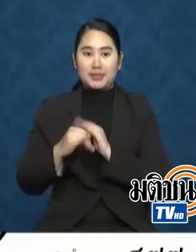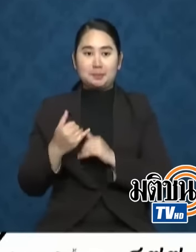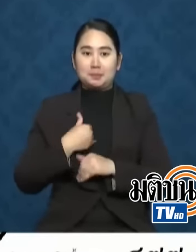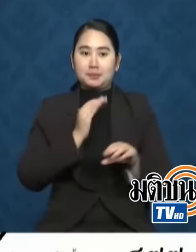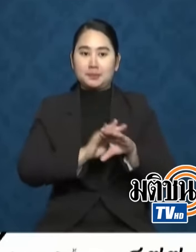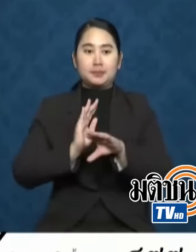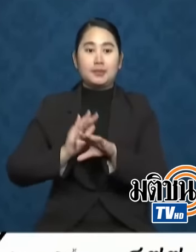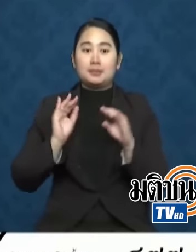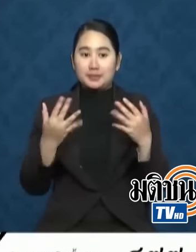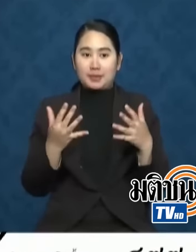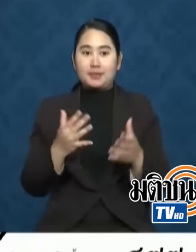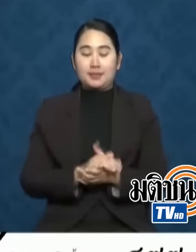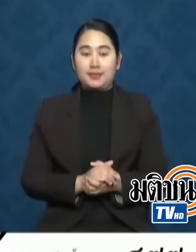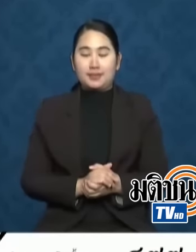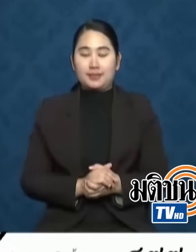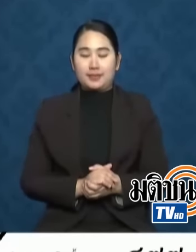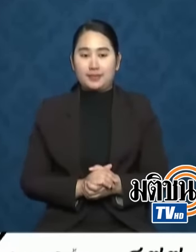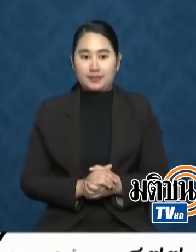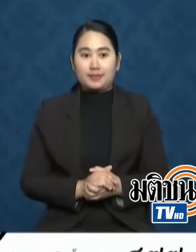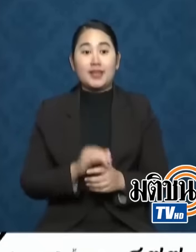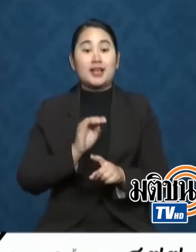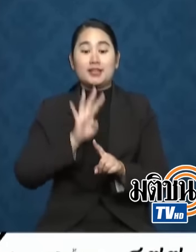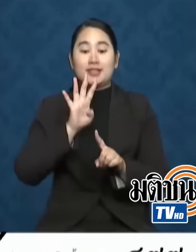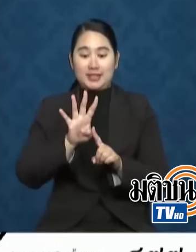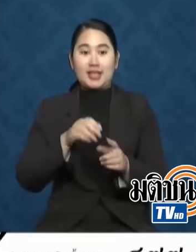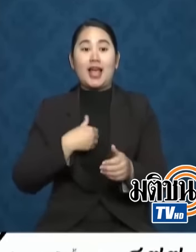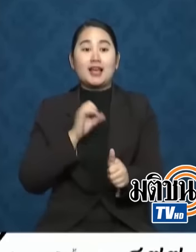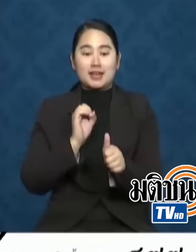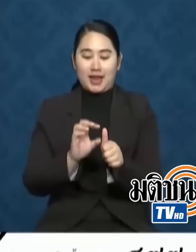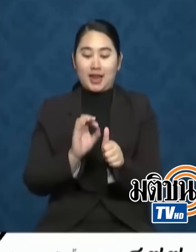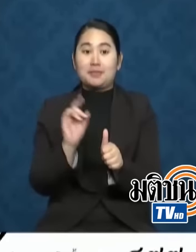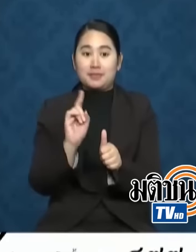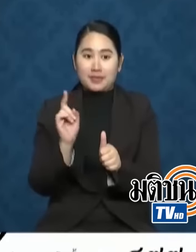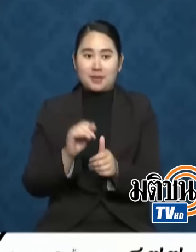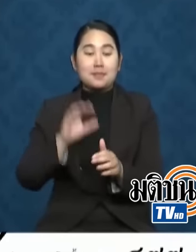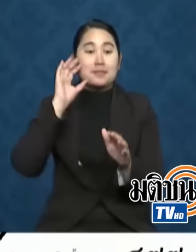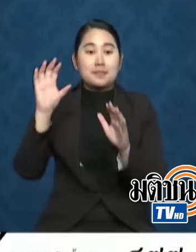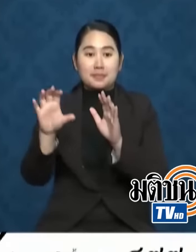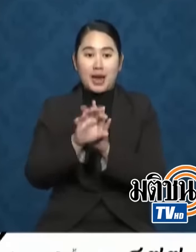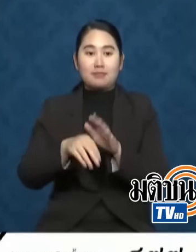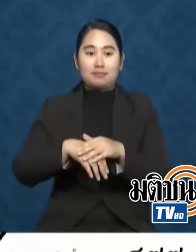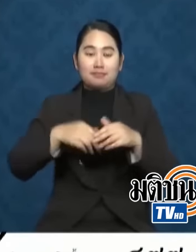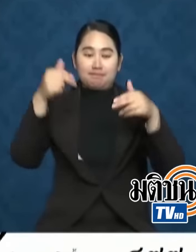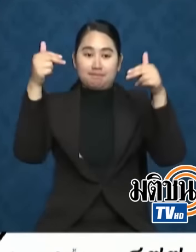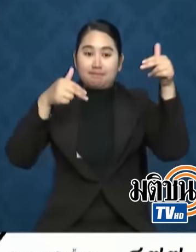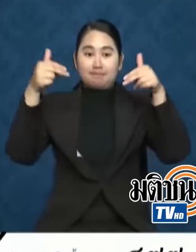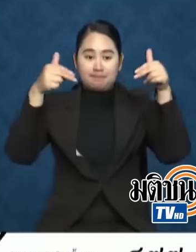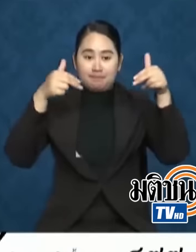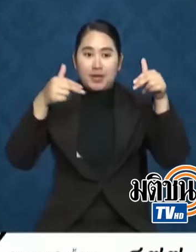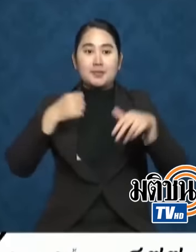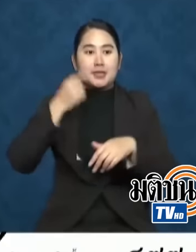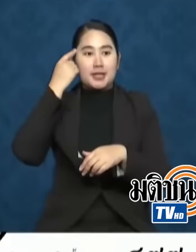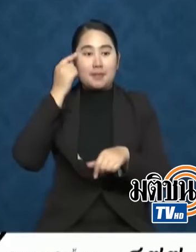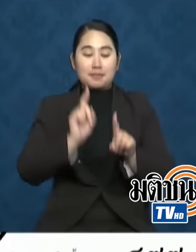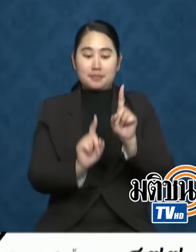ปแจ้งเตือนประชาชนและในชั้นที่4นี้ผมขอเสนอแนะเพิ่มเติมนั่นก็คือการใช้ภาพถ่ายทางดาวเทียมมาประเมินปริมาณใบ